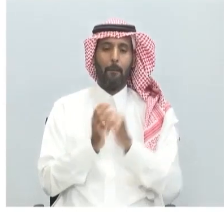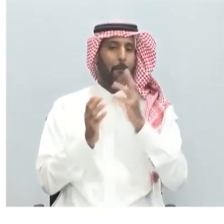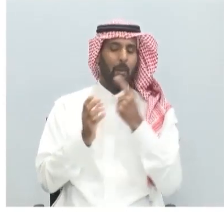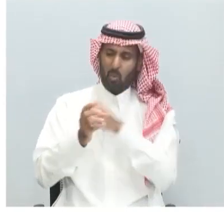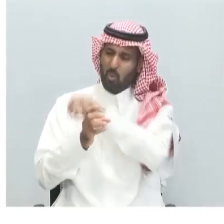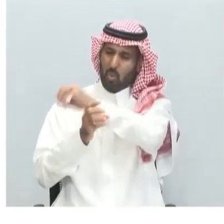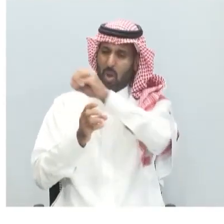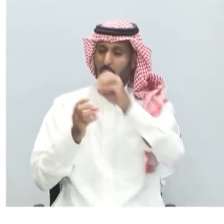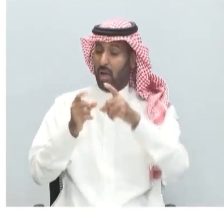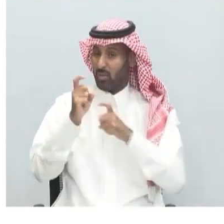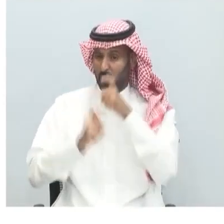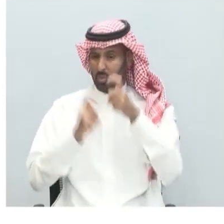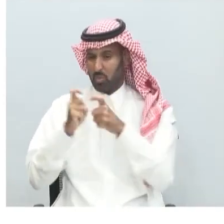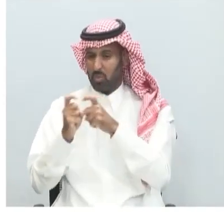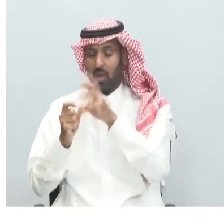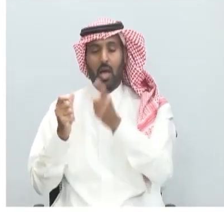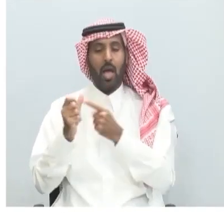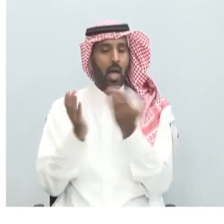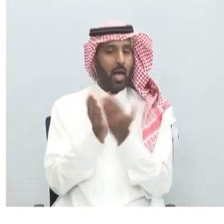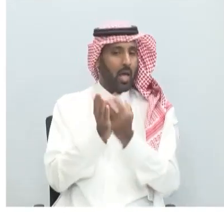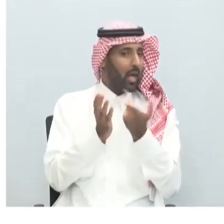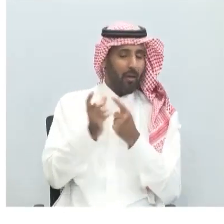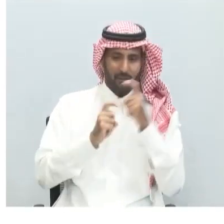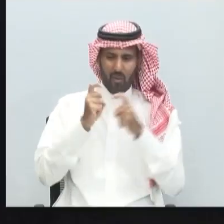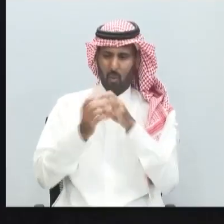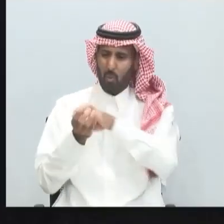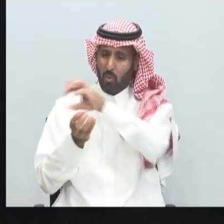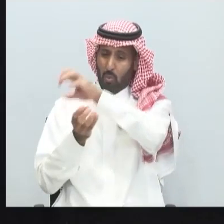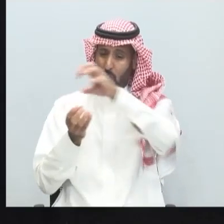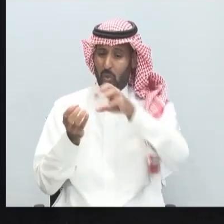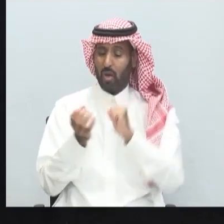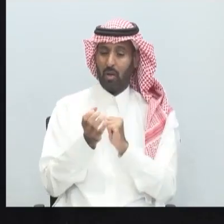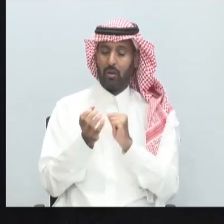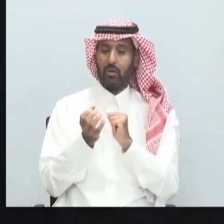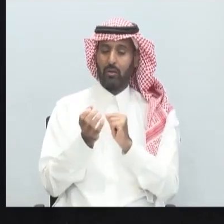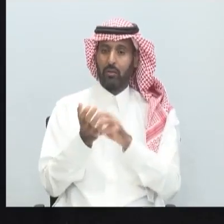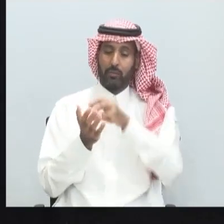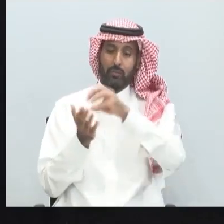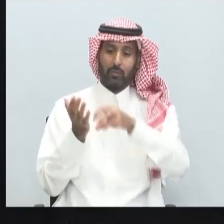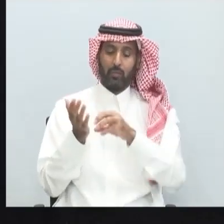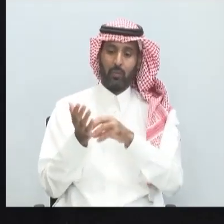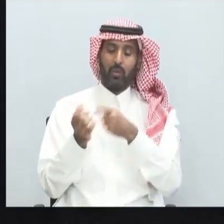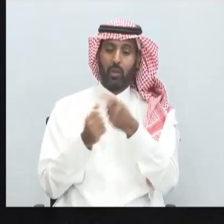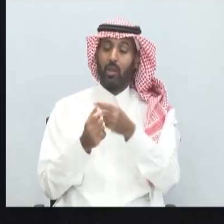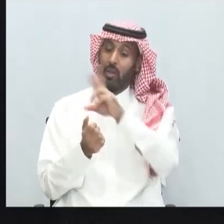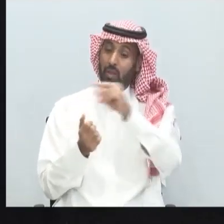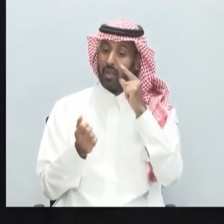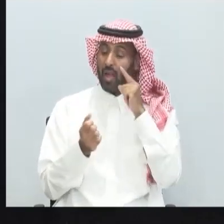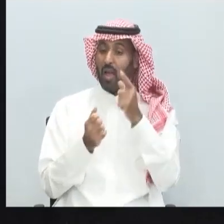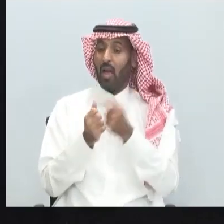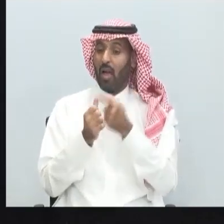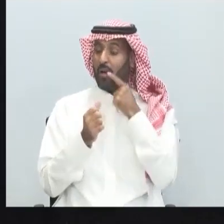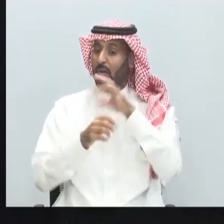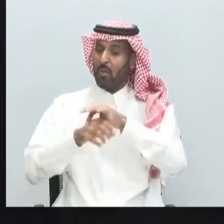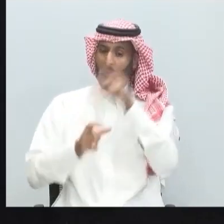ما هو التوزيع الالكتروني درس اليوم عن التوزيع الالكتروني فما هو التوزيع الالكتروني بنفس طريقه ترتيب